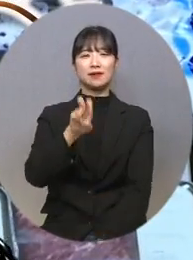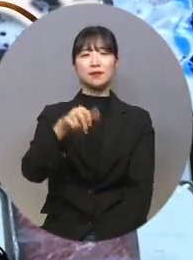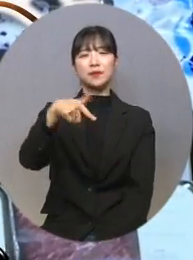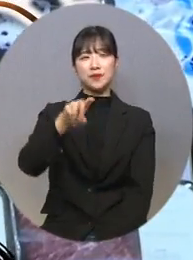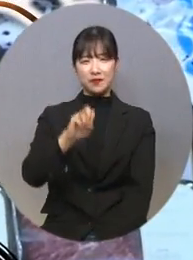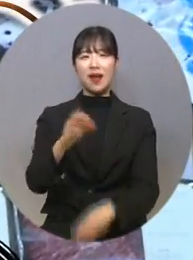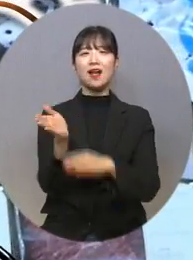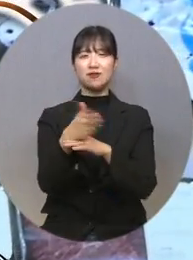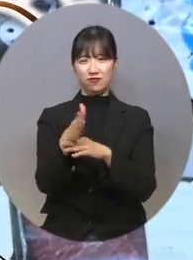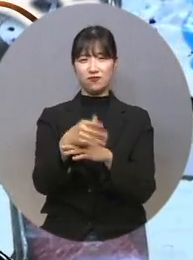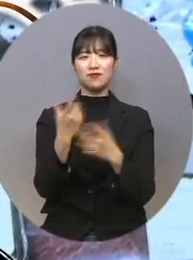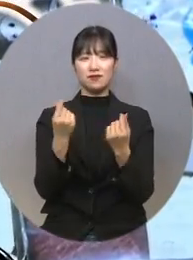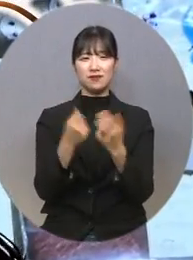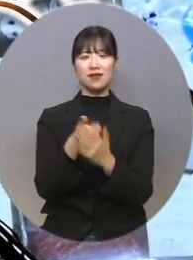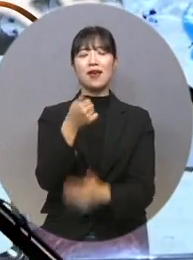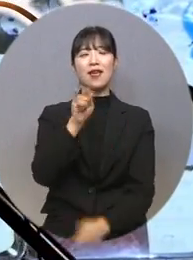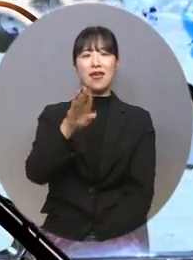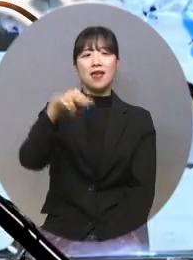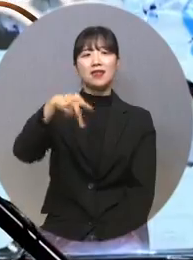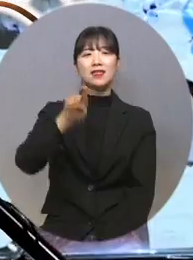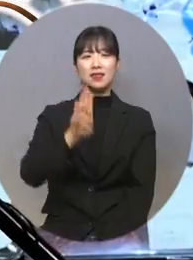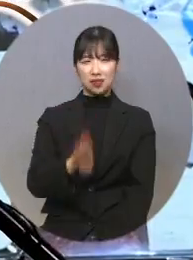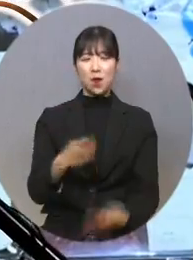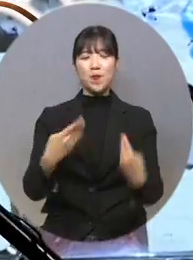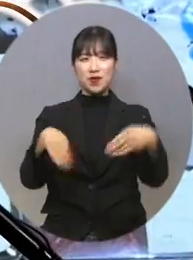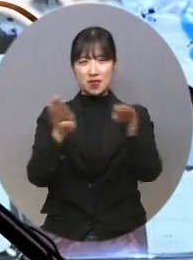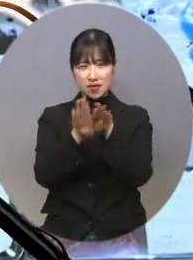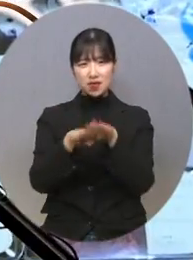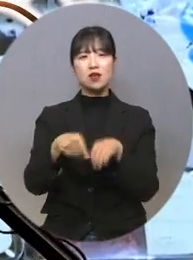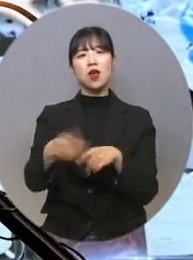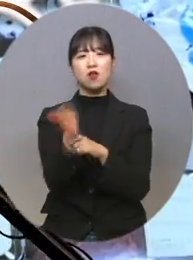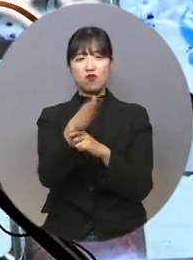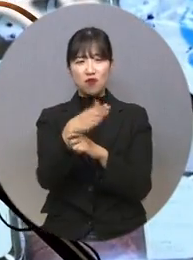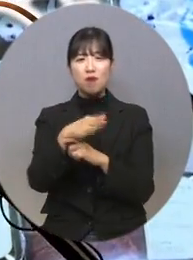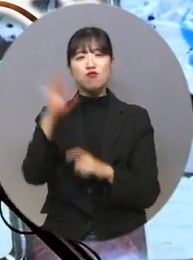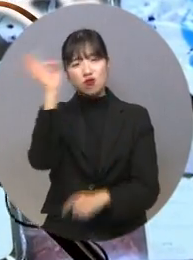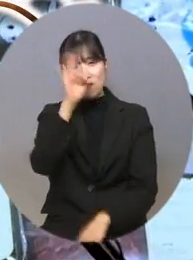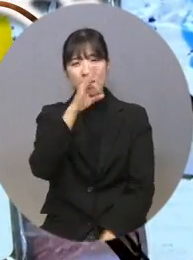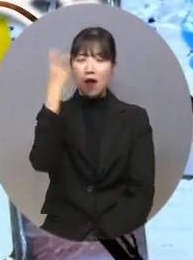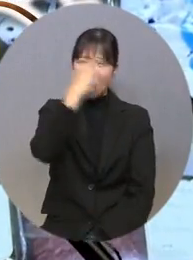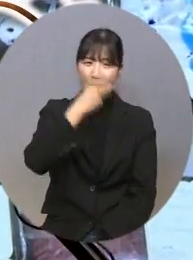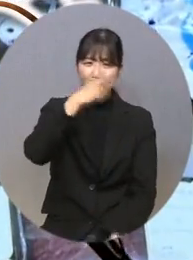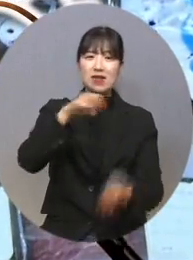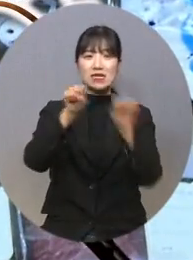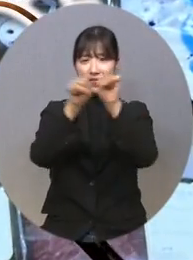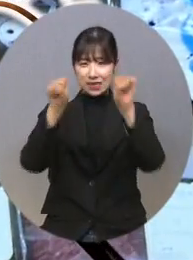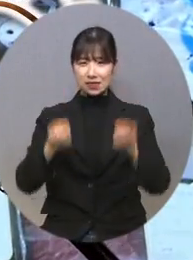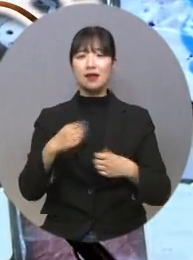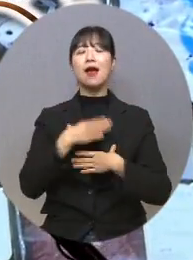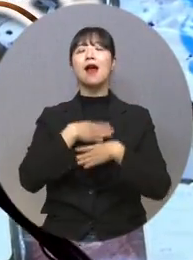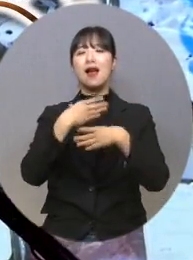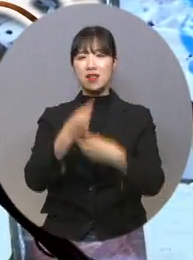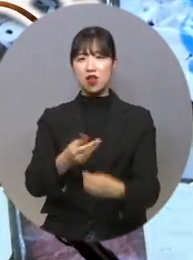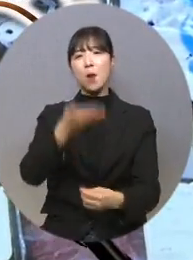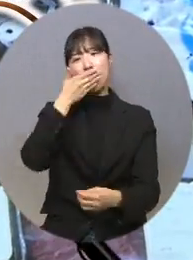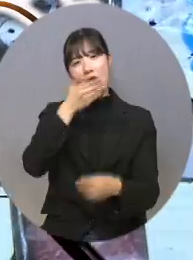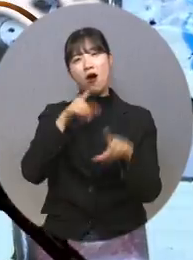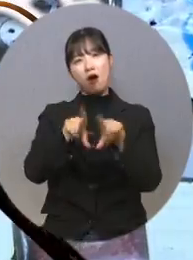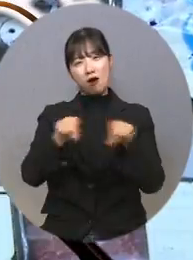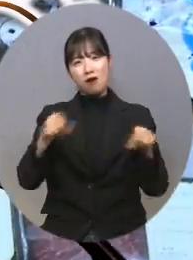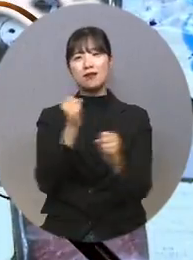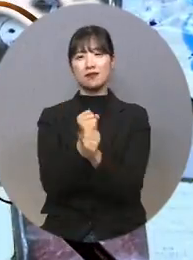민물장어입니다. 해썹 등록시설에서 수산물 이력 추적 관리 시스템을 통해서 안전한 먹거리를 생산하고